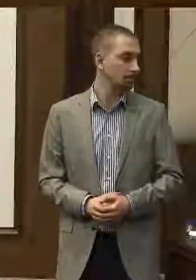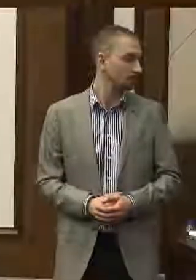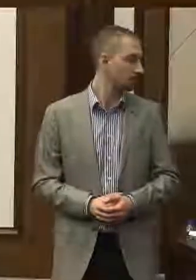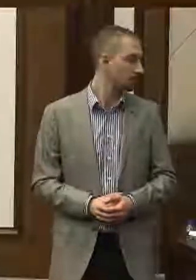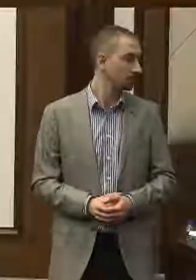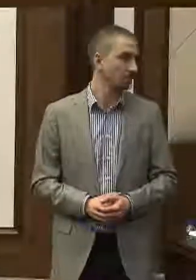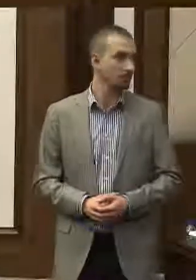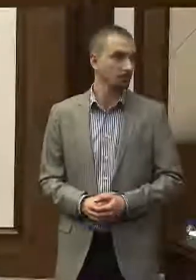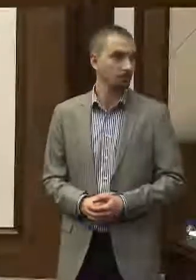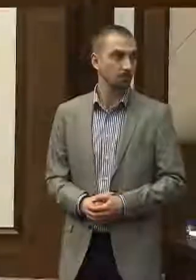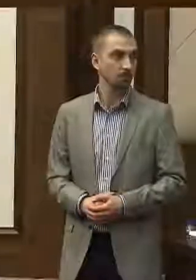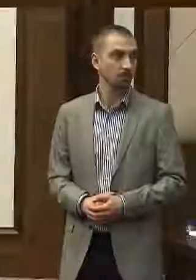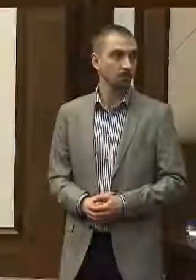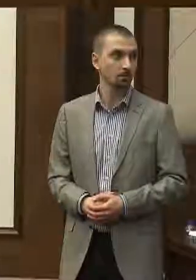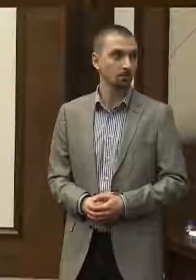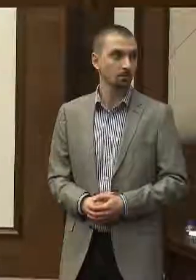Lambalar nereden söndürülüyor arkadaşım?